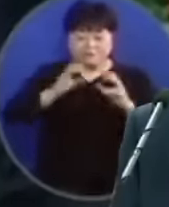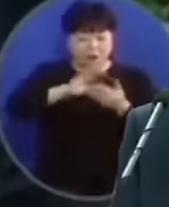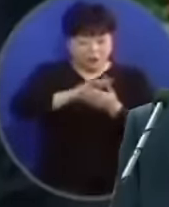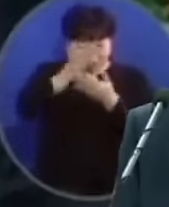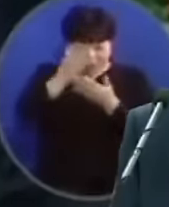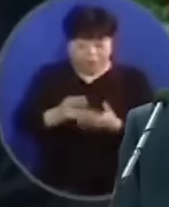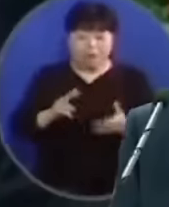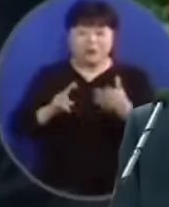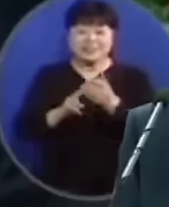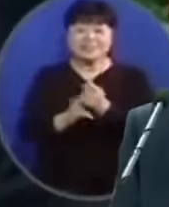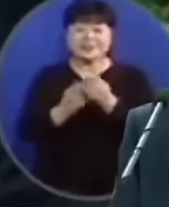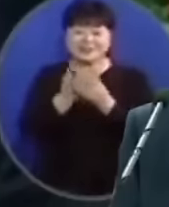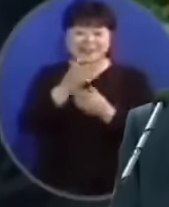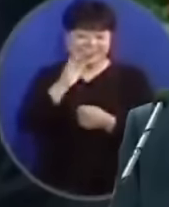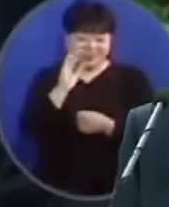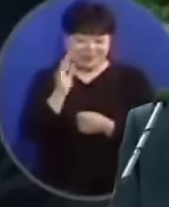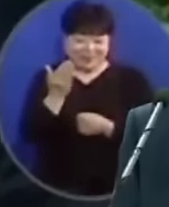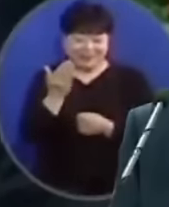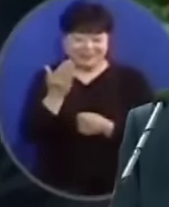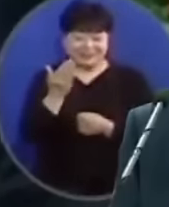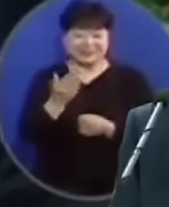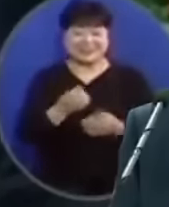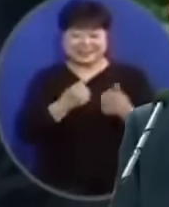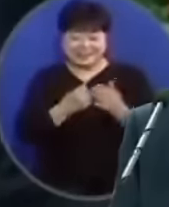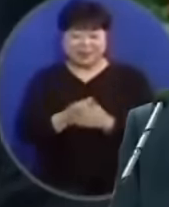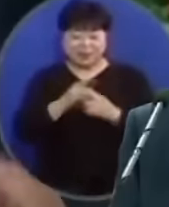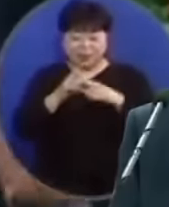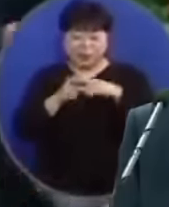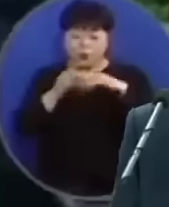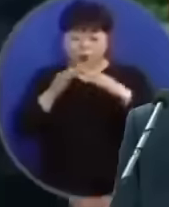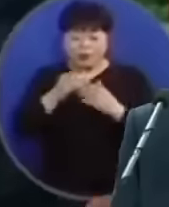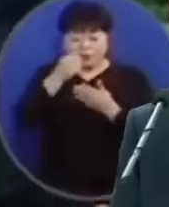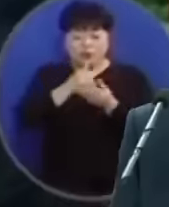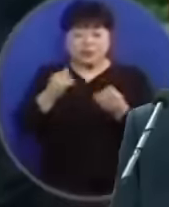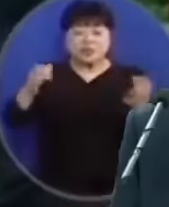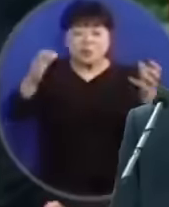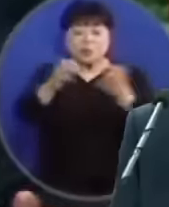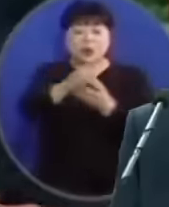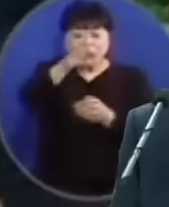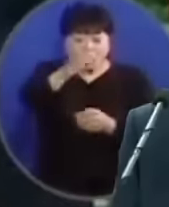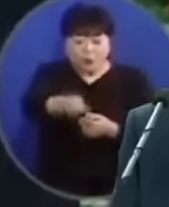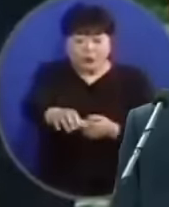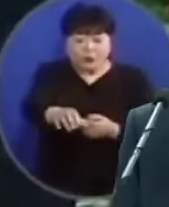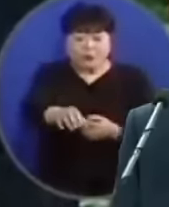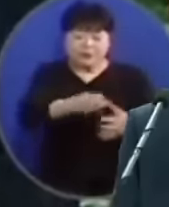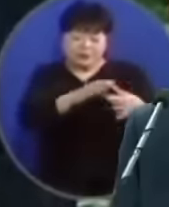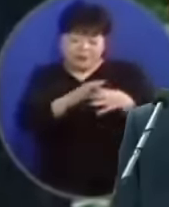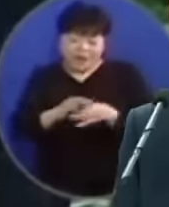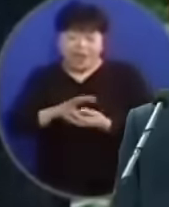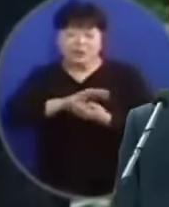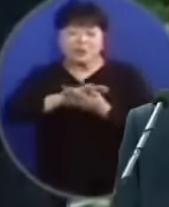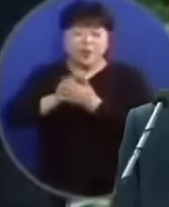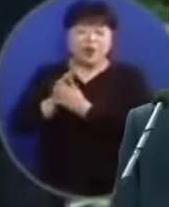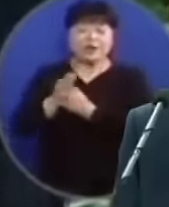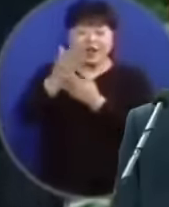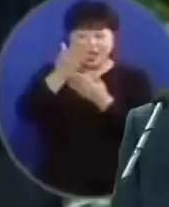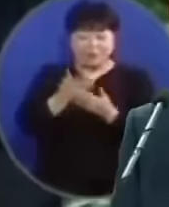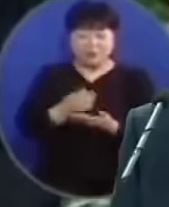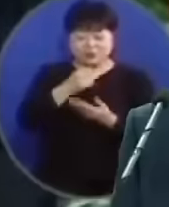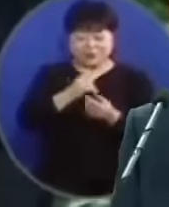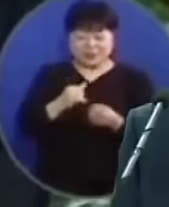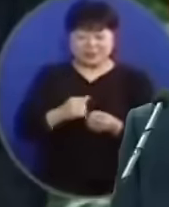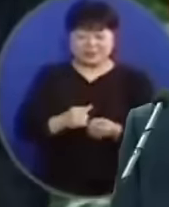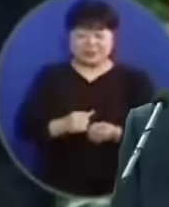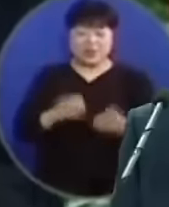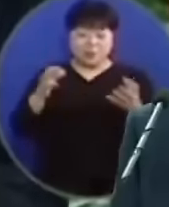변화되고 기적이 일어나게 되는 것입니다. 그러므로 교회는 죄인들이 모이는 곳이지만은 끊임없이 변화를 받는 죄인들이 모인